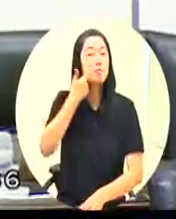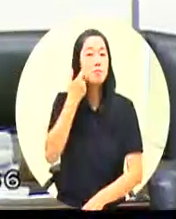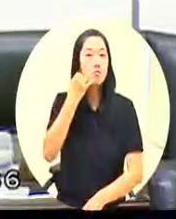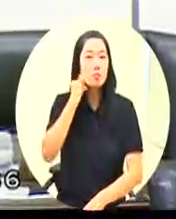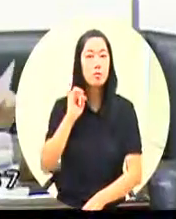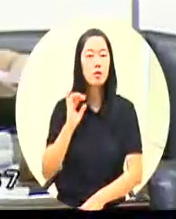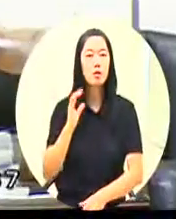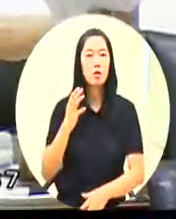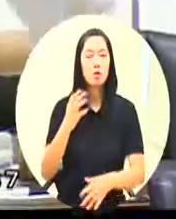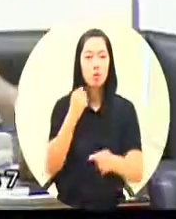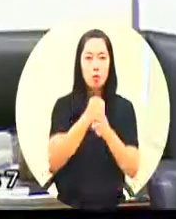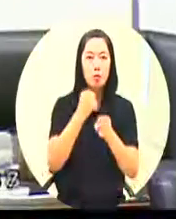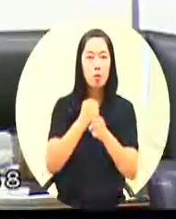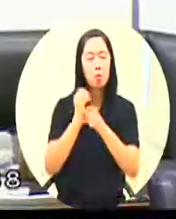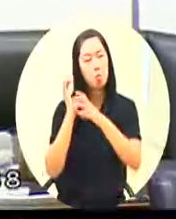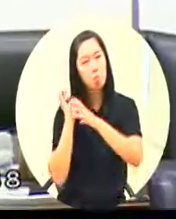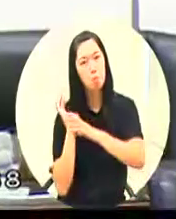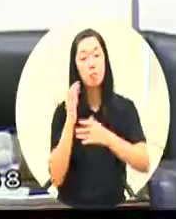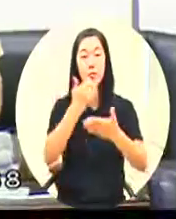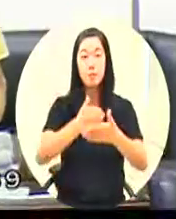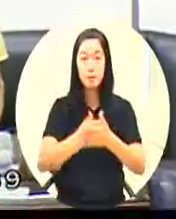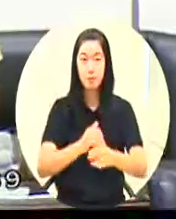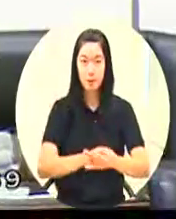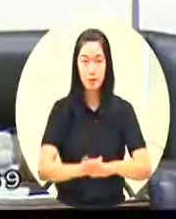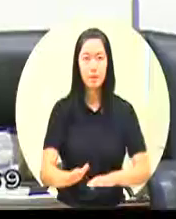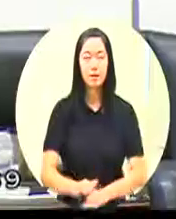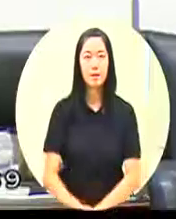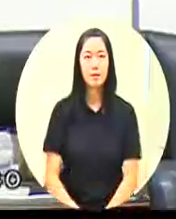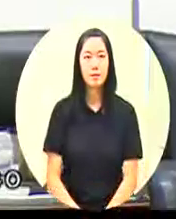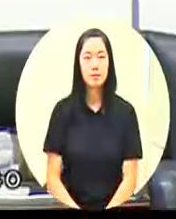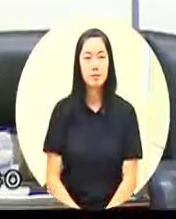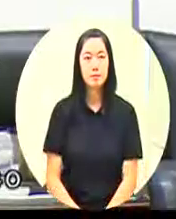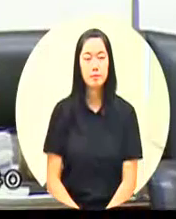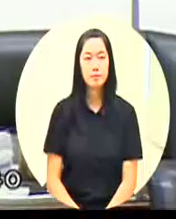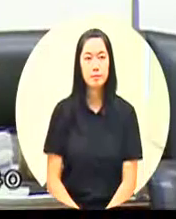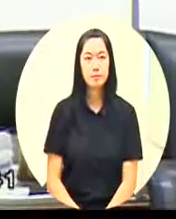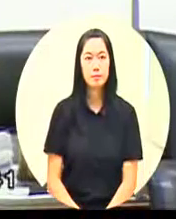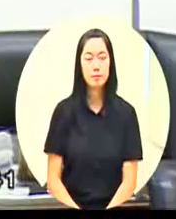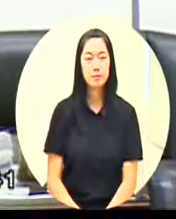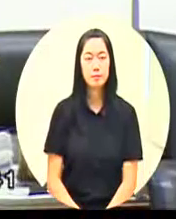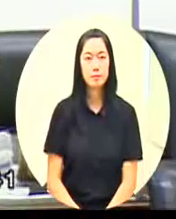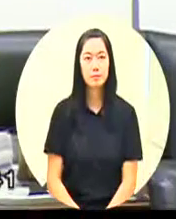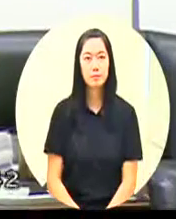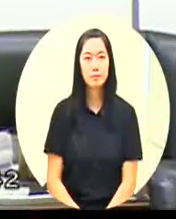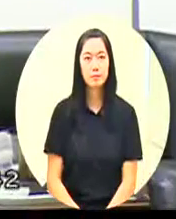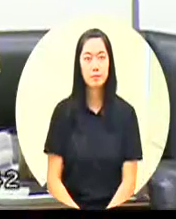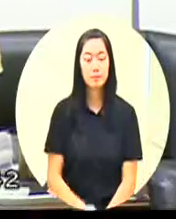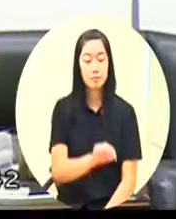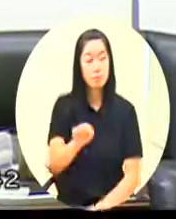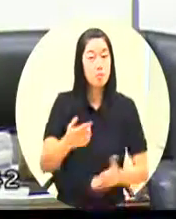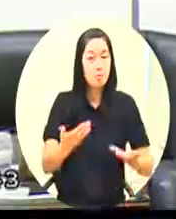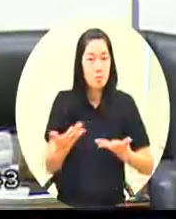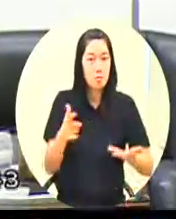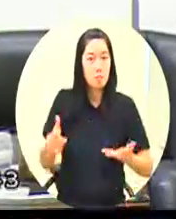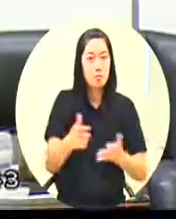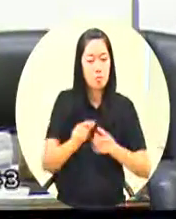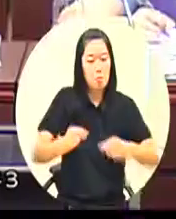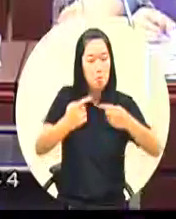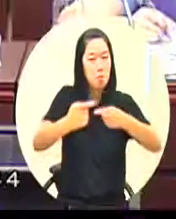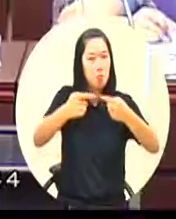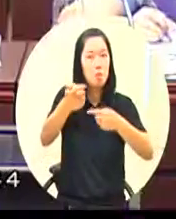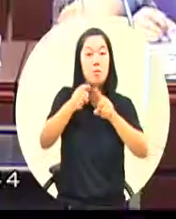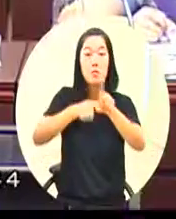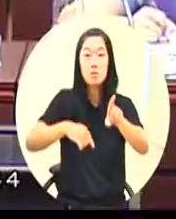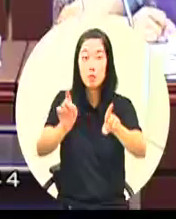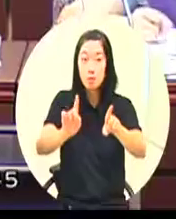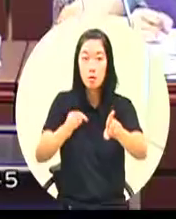政跟他的家经济压力，保证好的政策。 这两个部分的那个辩论的主要差异是